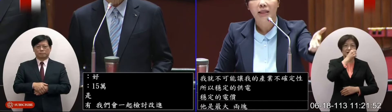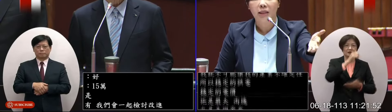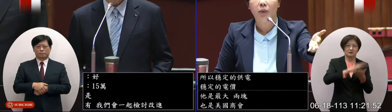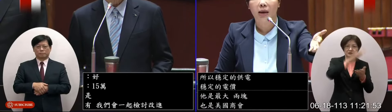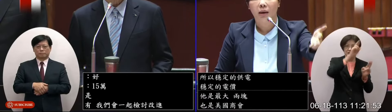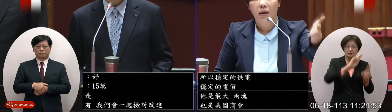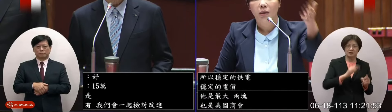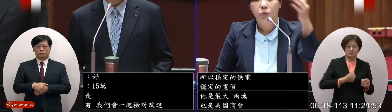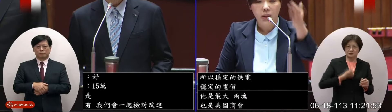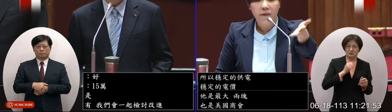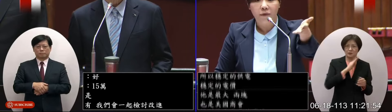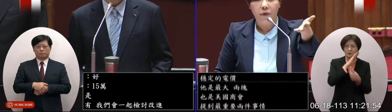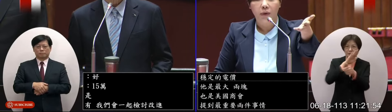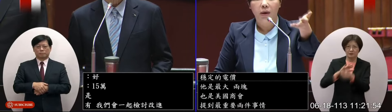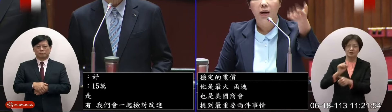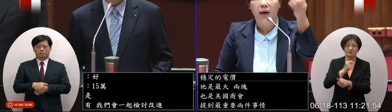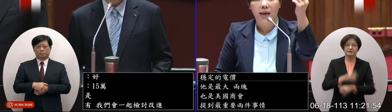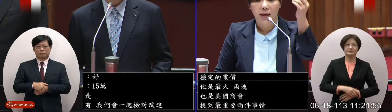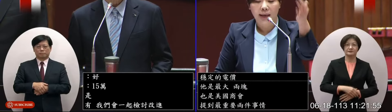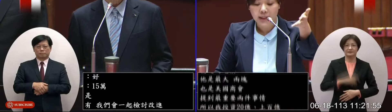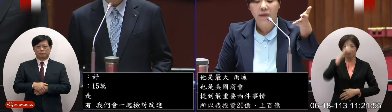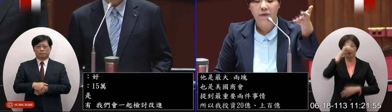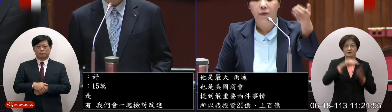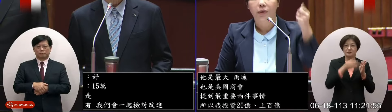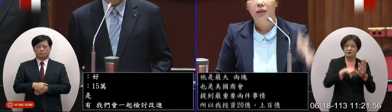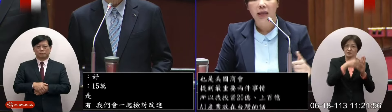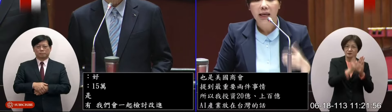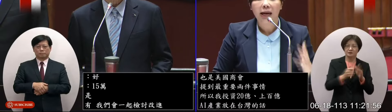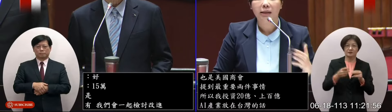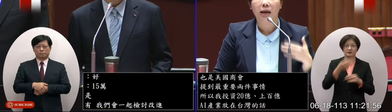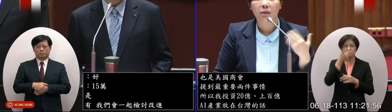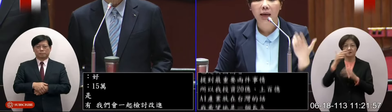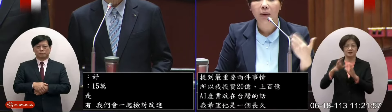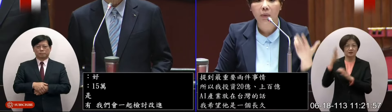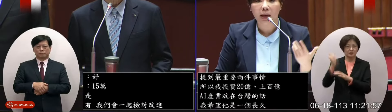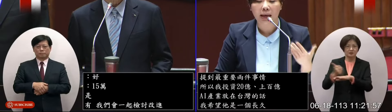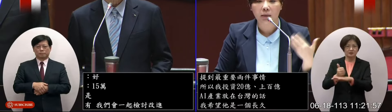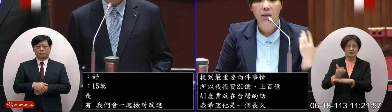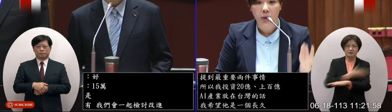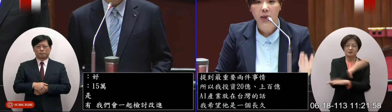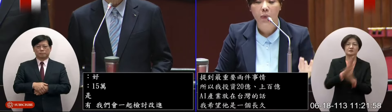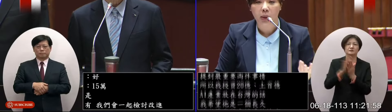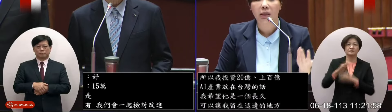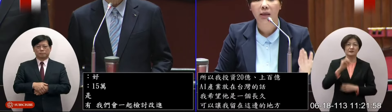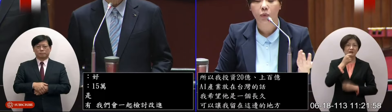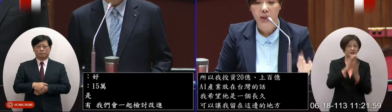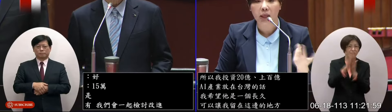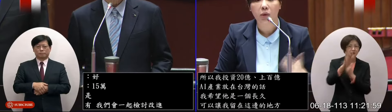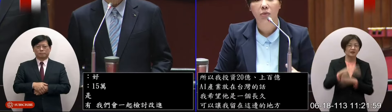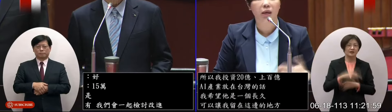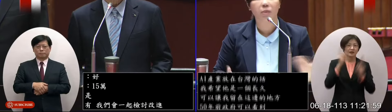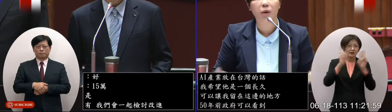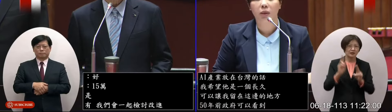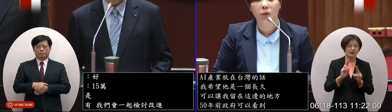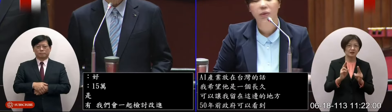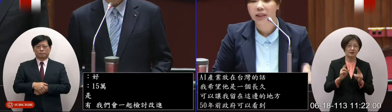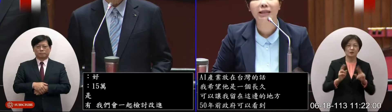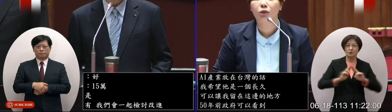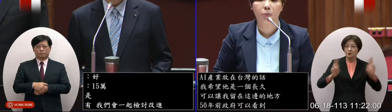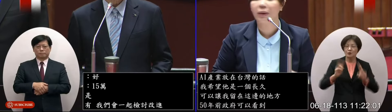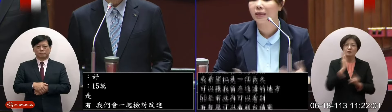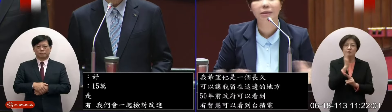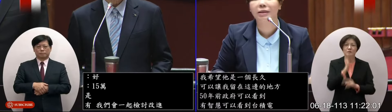我也希望卓政府、赖政府可以看到台湾未来有一个稳定供电。你没有稳定